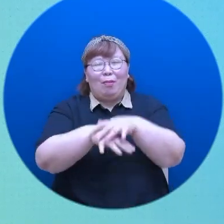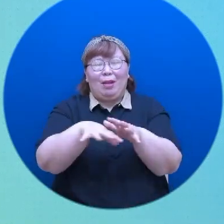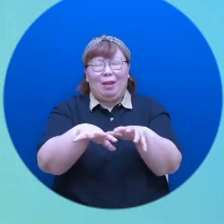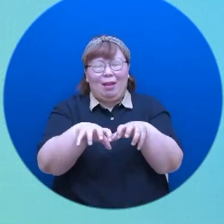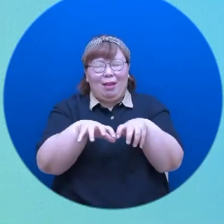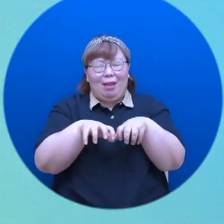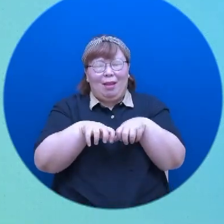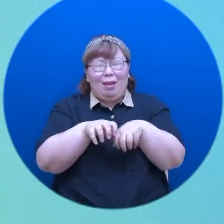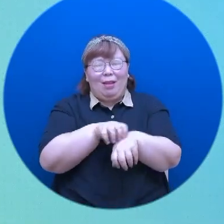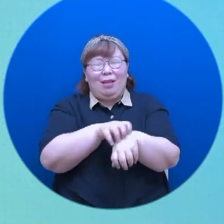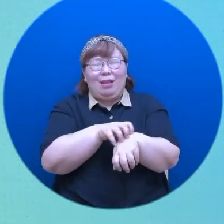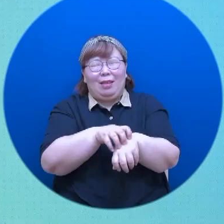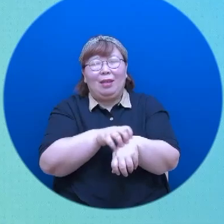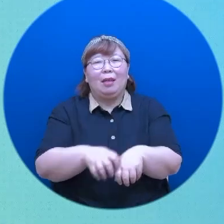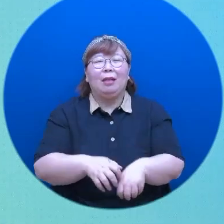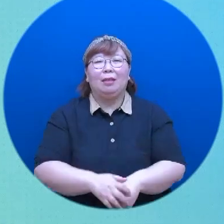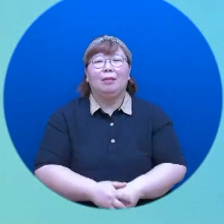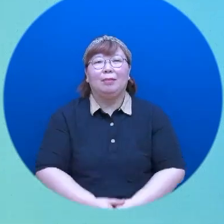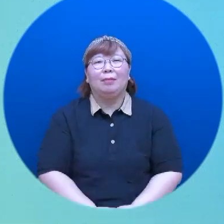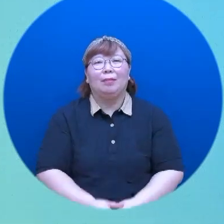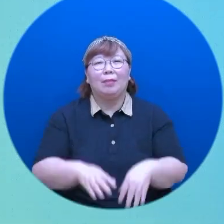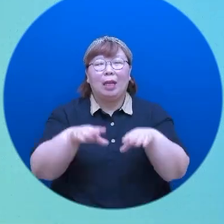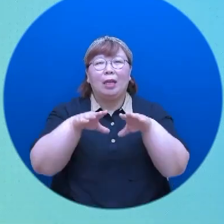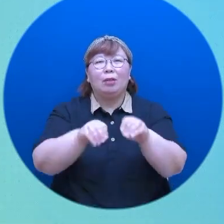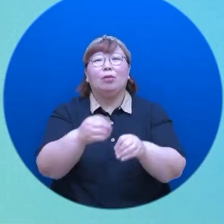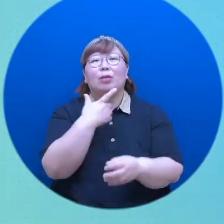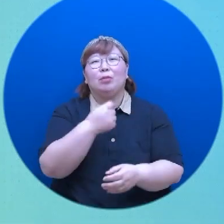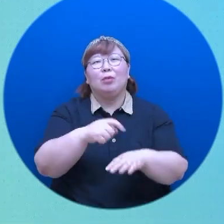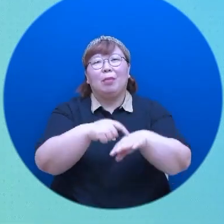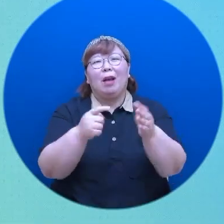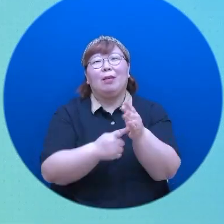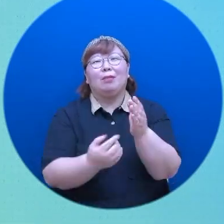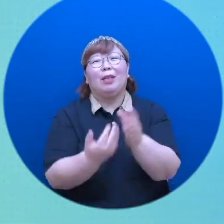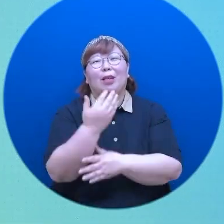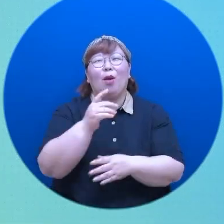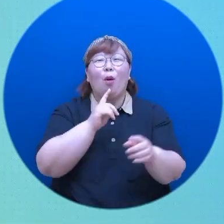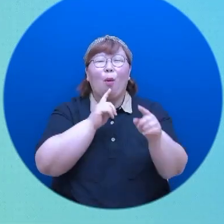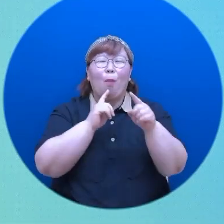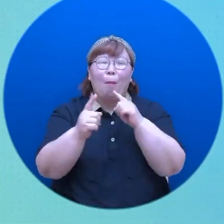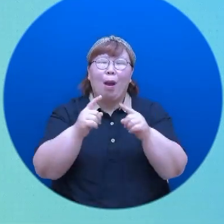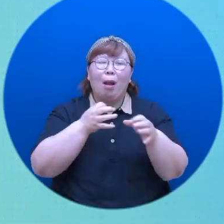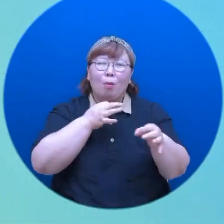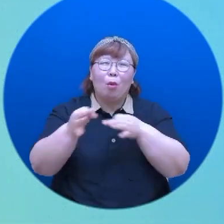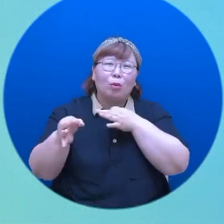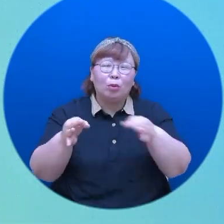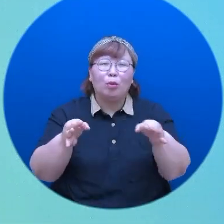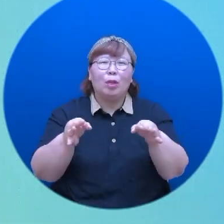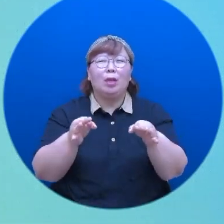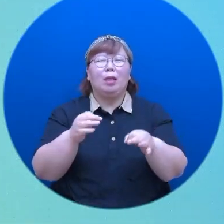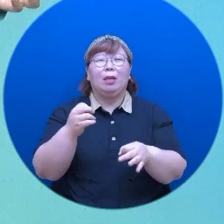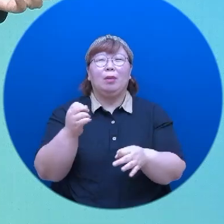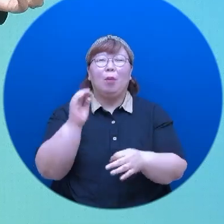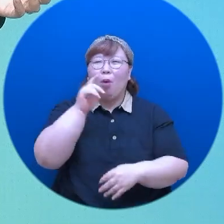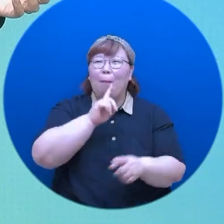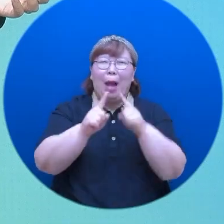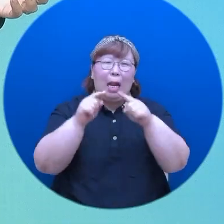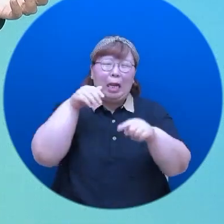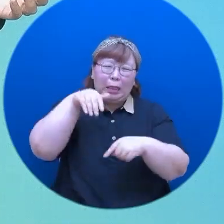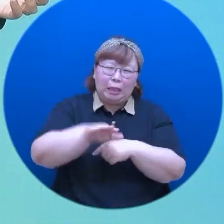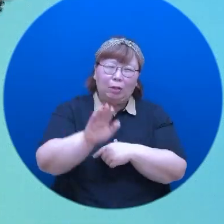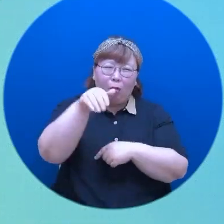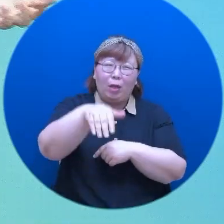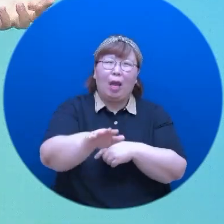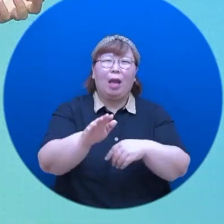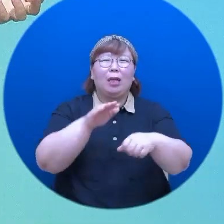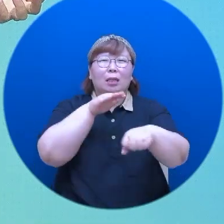막 당장 꺼버리고 싶은데 막 목소리, 억양, 내용, 이 마음에 드는 게 하나도 없어요.